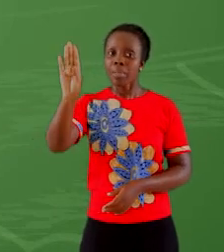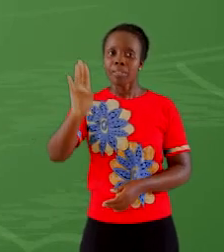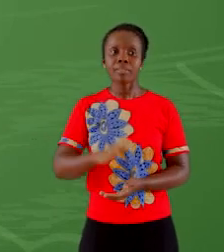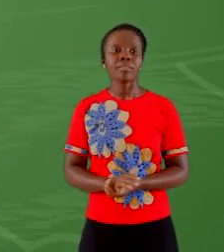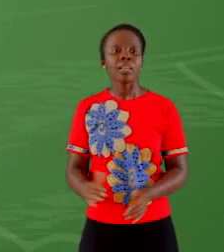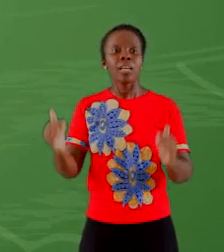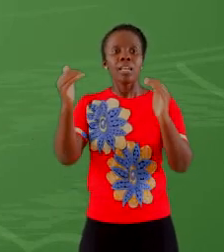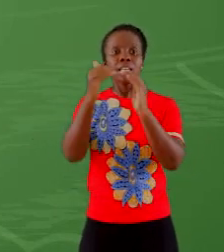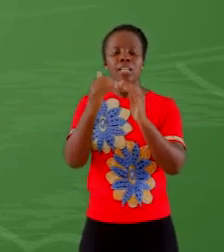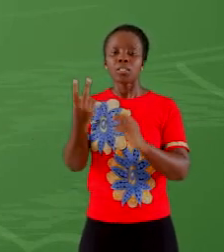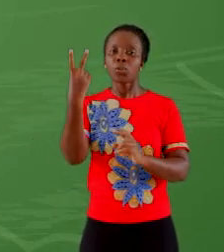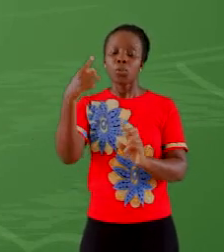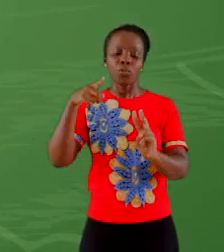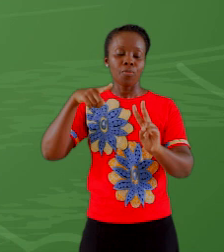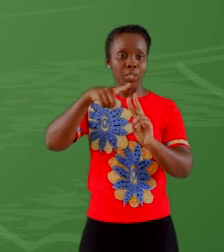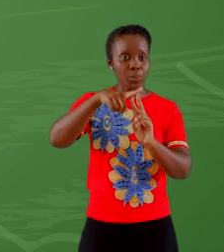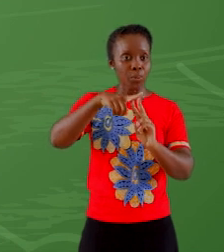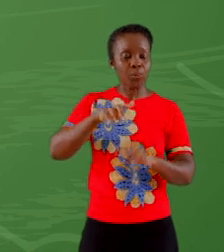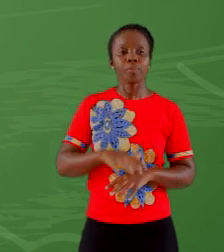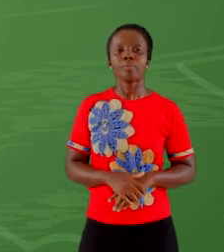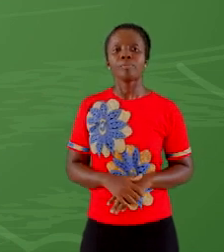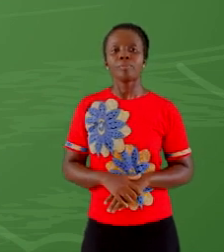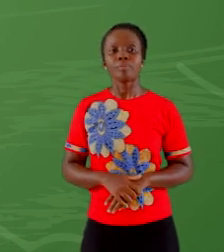B, égalité de deux vecteurs.